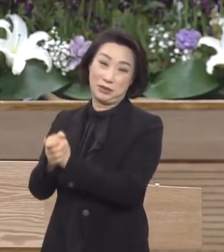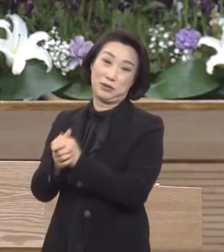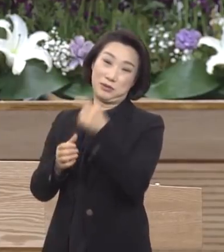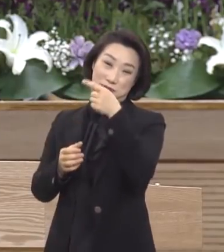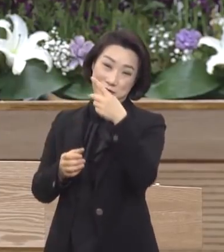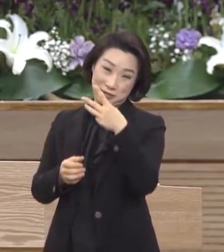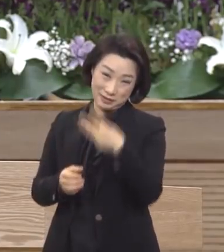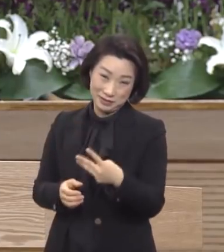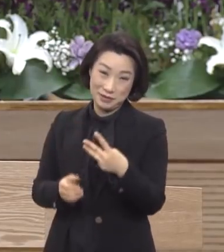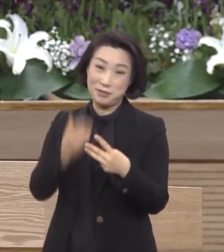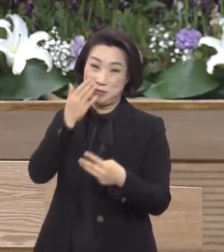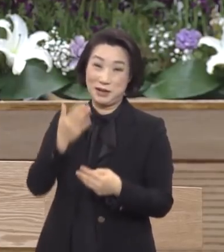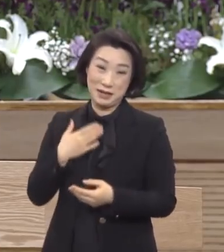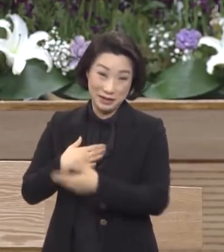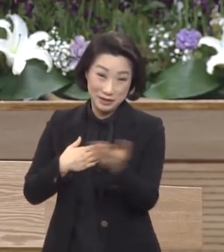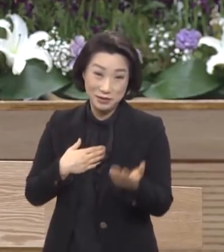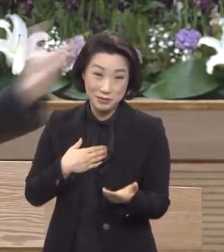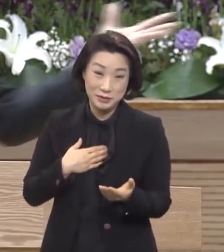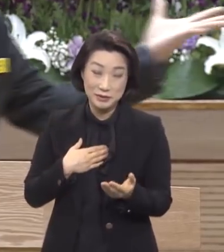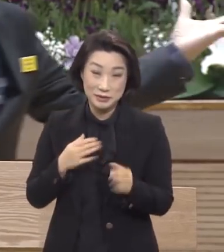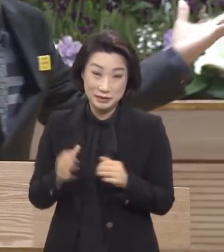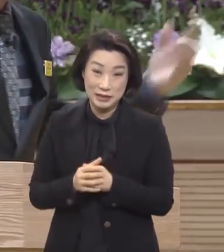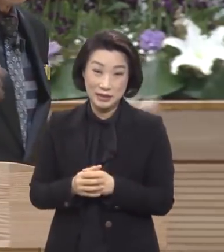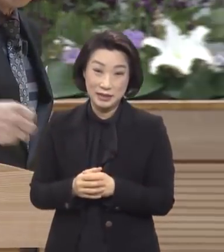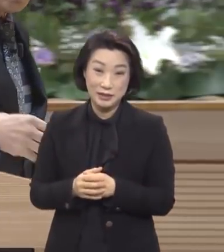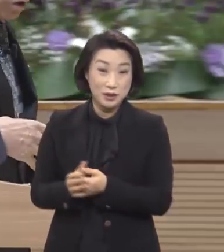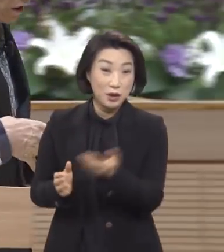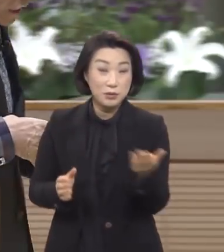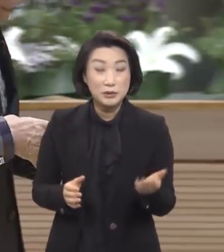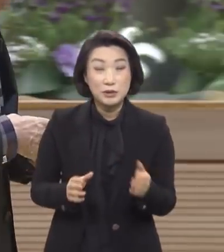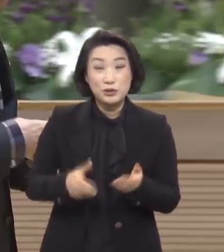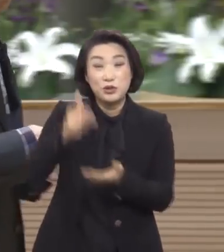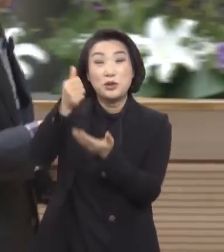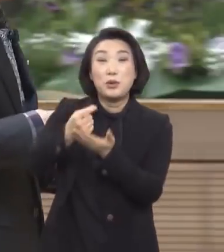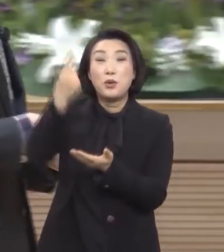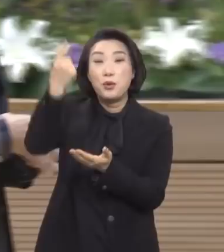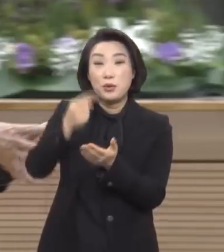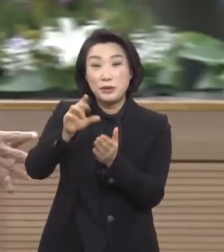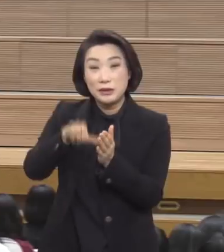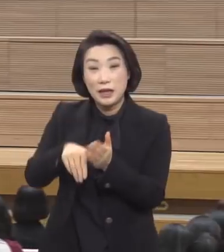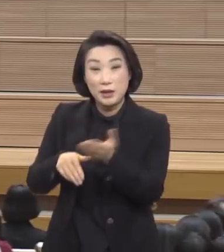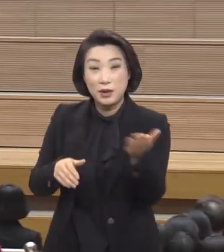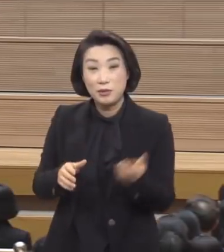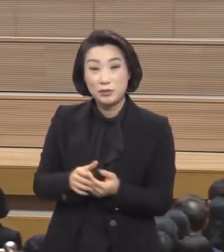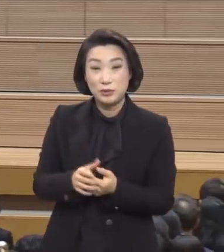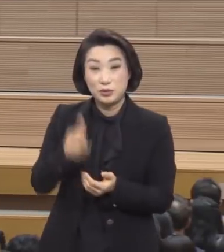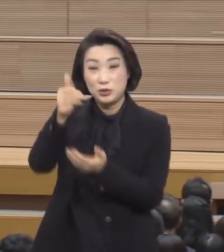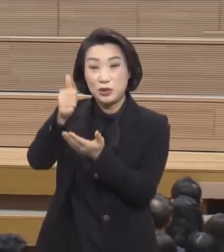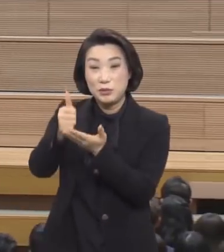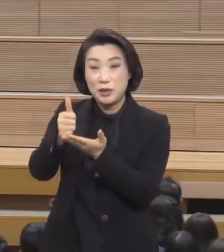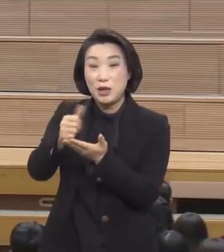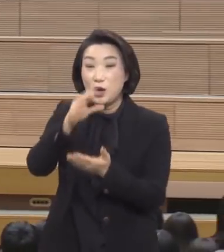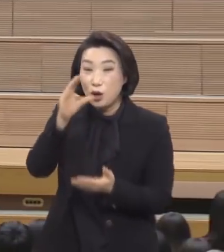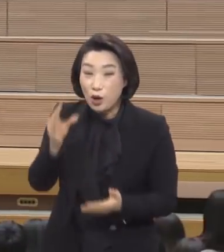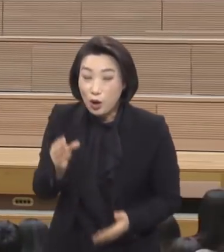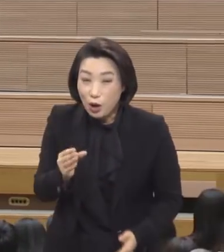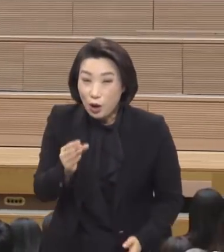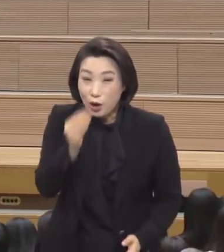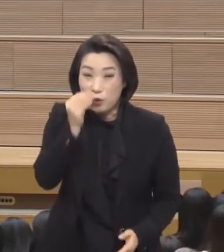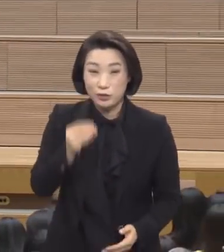기도로. 기도로. 좀 주님 오시는 날 주님이